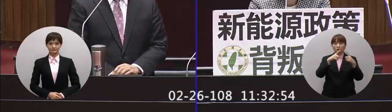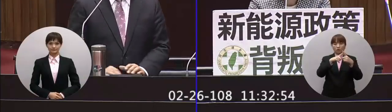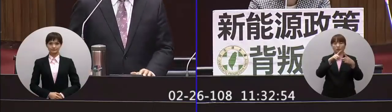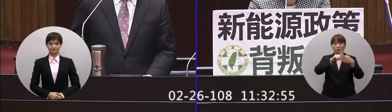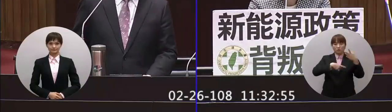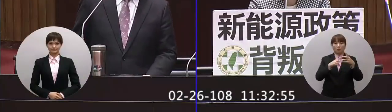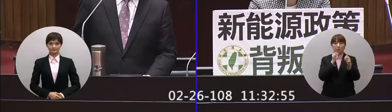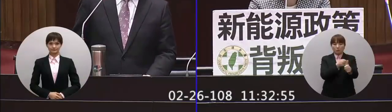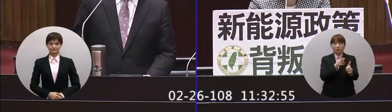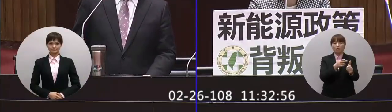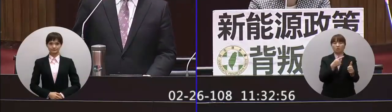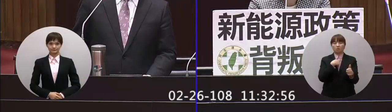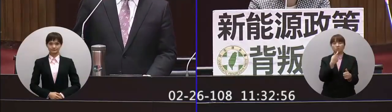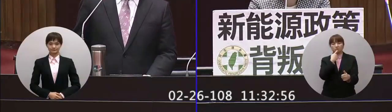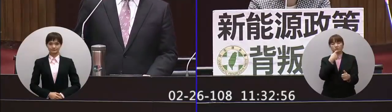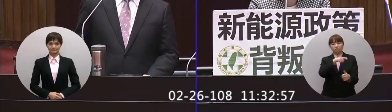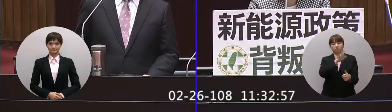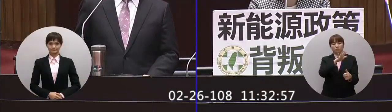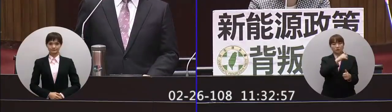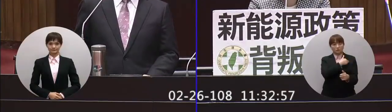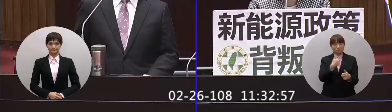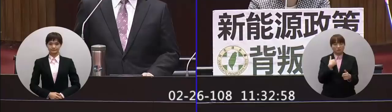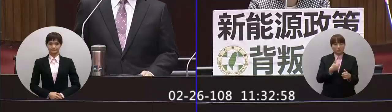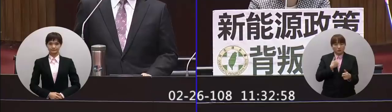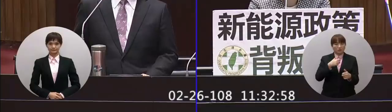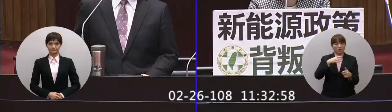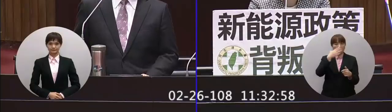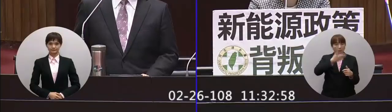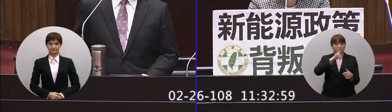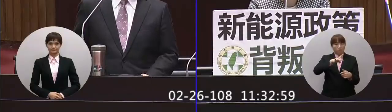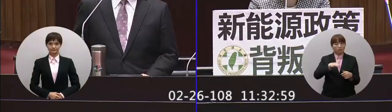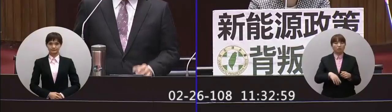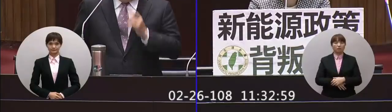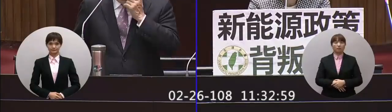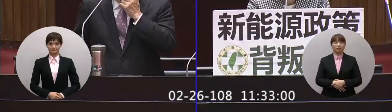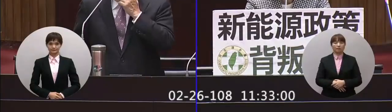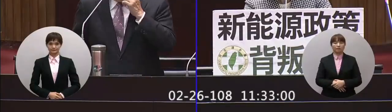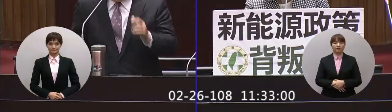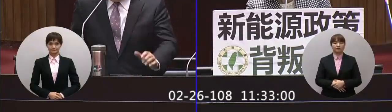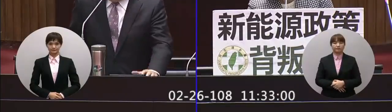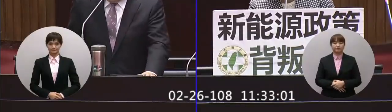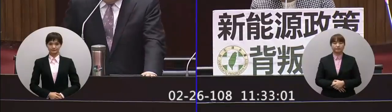案，本席非常怀疑，苏院长，你真的知道你输在哪里吗？